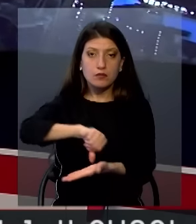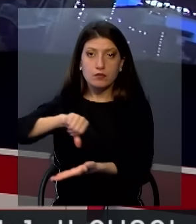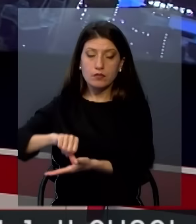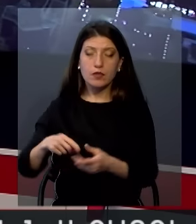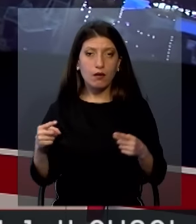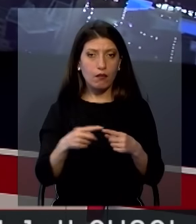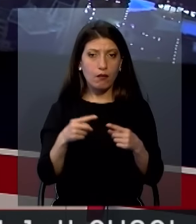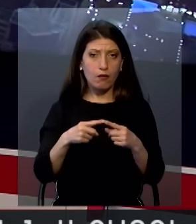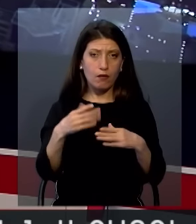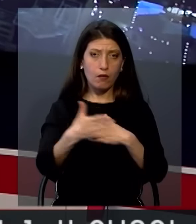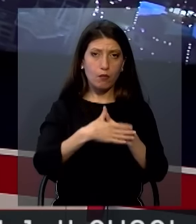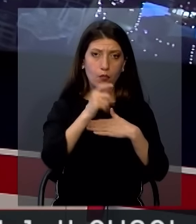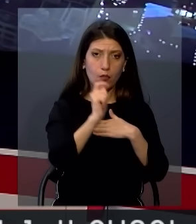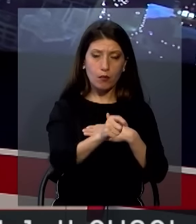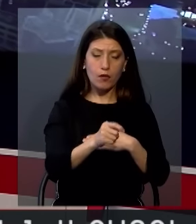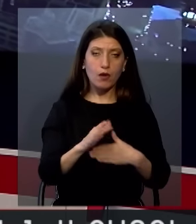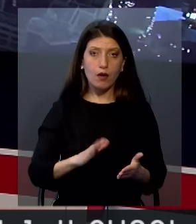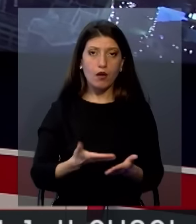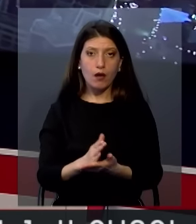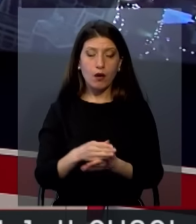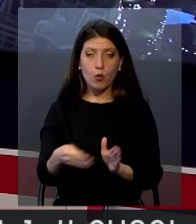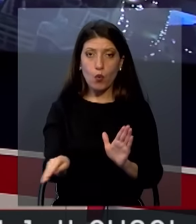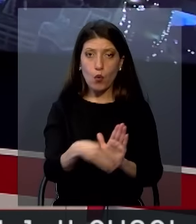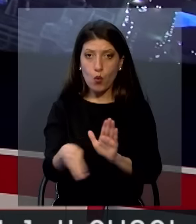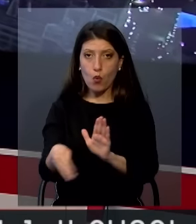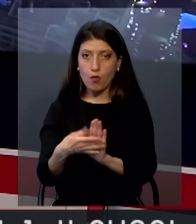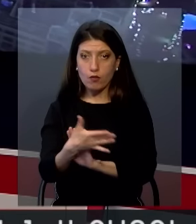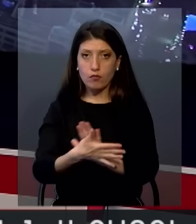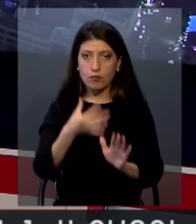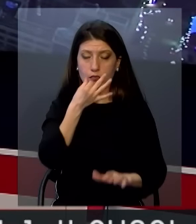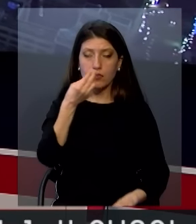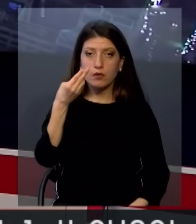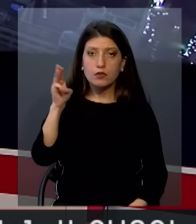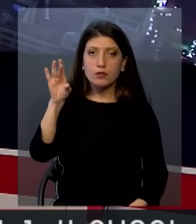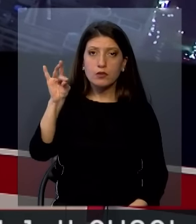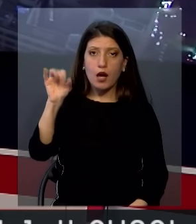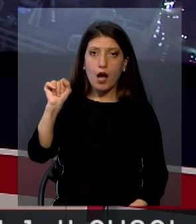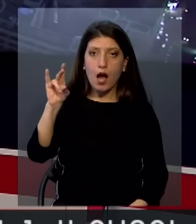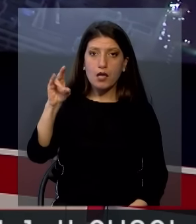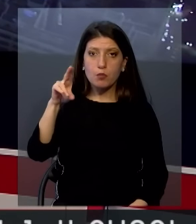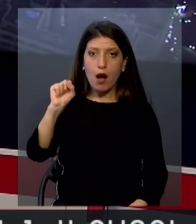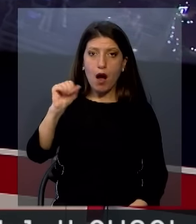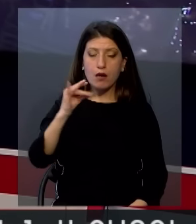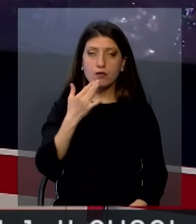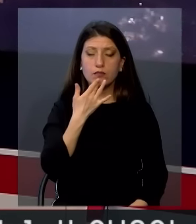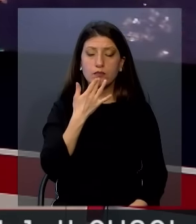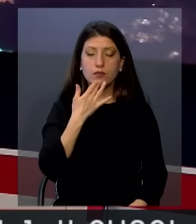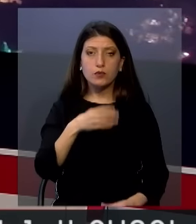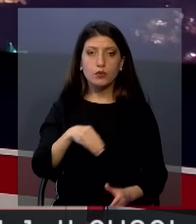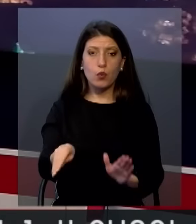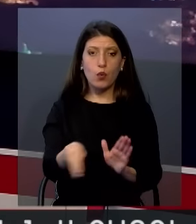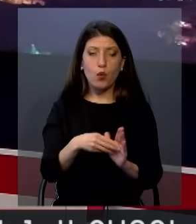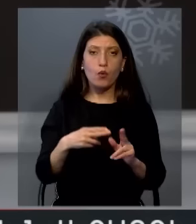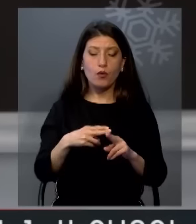քրեորեն պատժելի առարկ ու քաղաքական կոռուպցիա է անվանում Transparency International հակակոռուպցիոն կենտրոնի ղեկավարը։